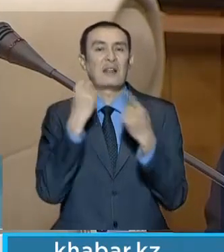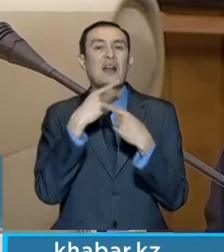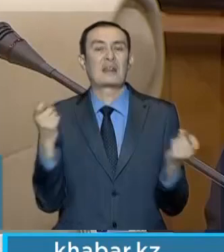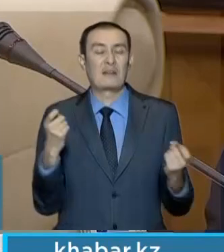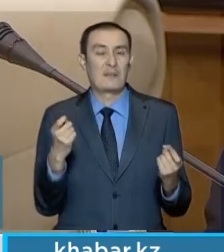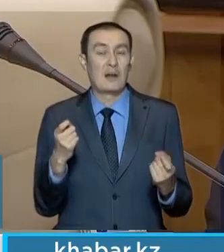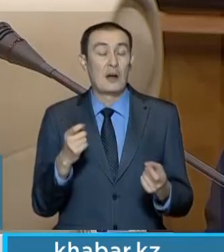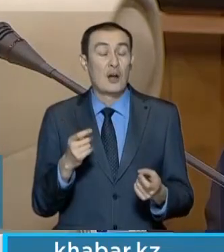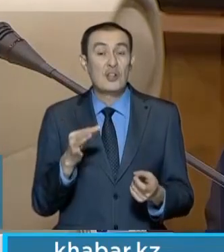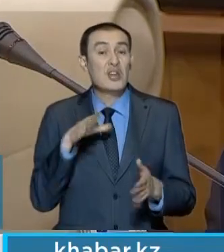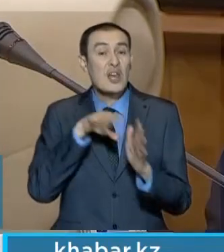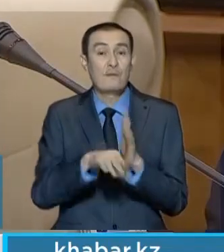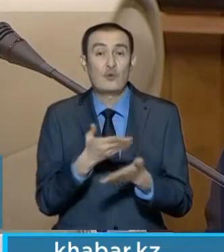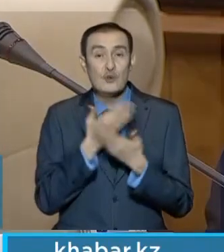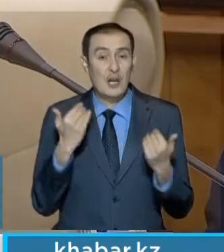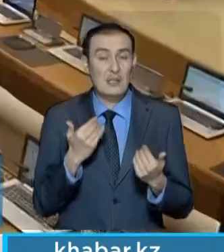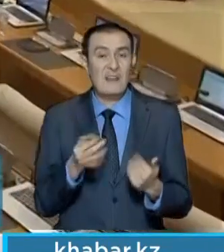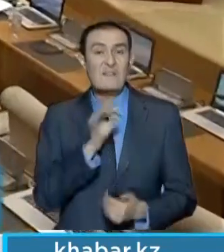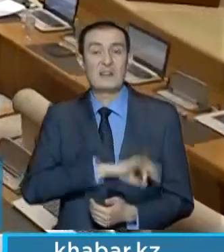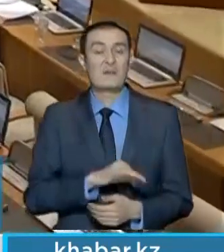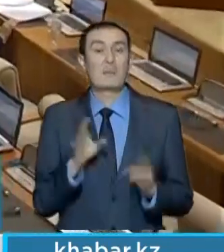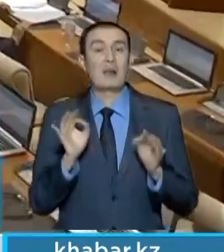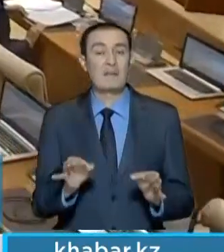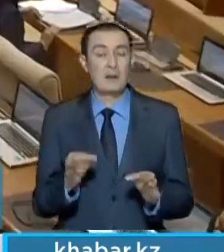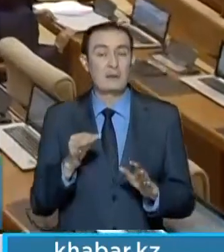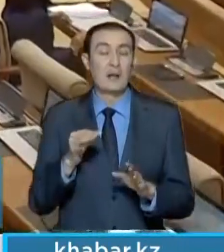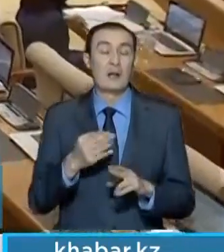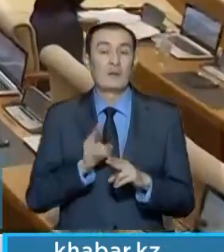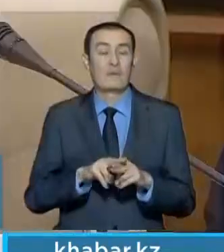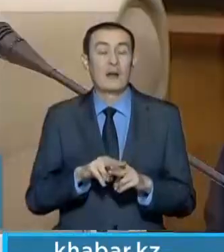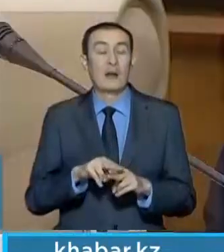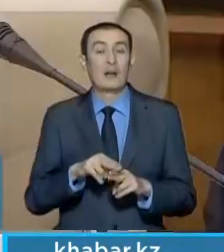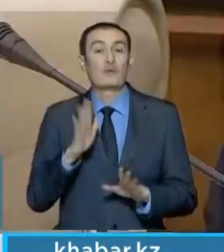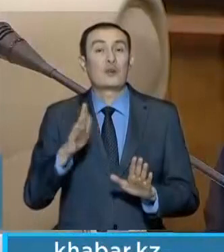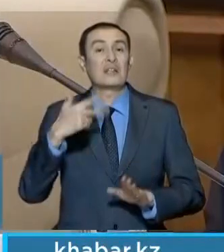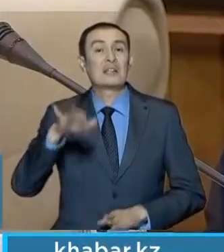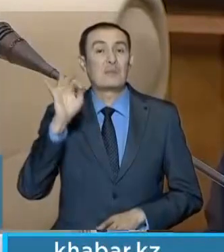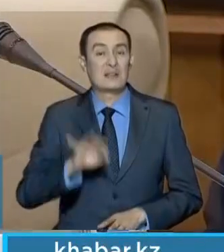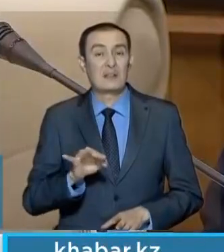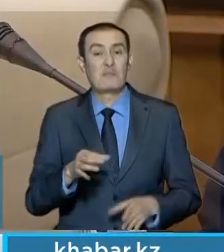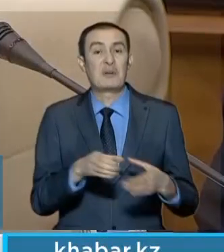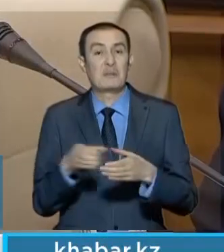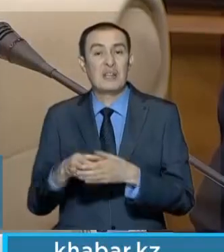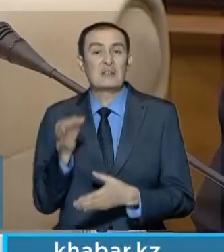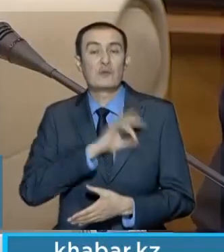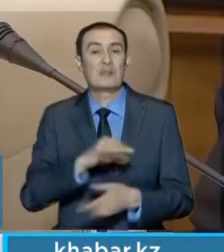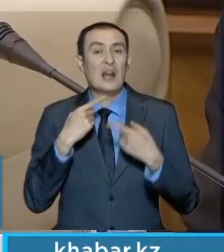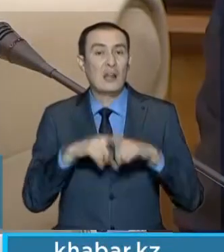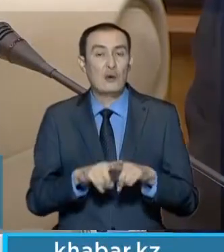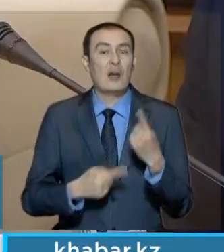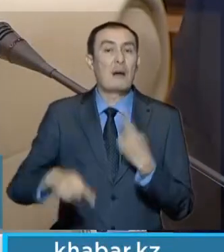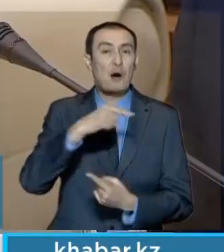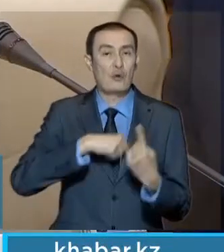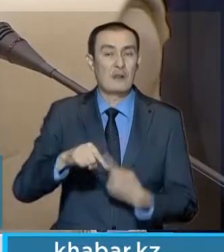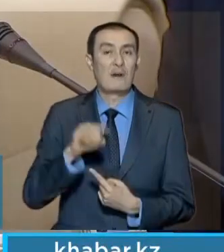характер, не содержит инструментов эффективного использования. В промышленности всего 30% предприятий используют технологию оборотного